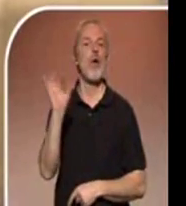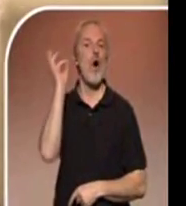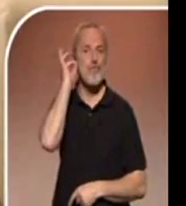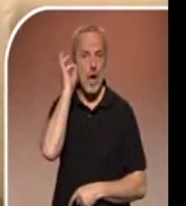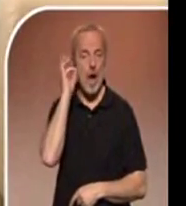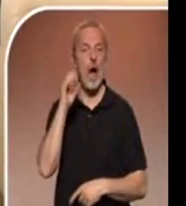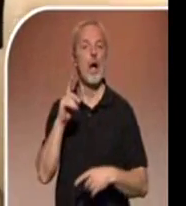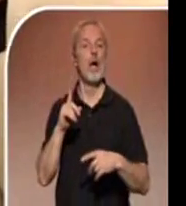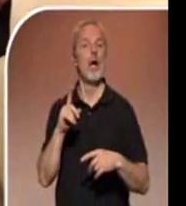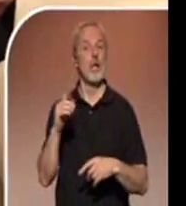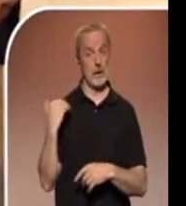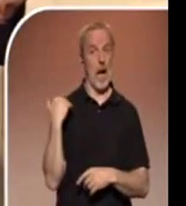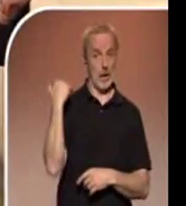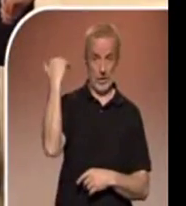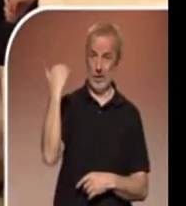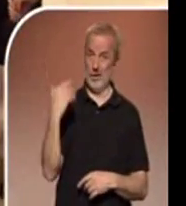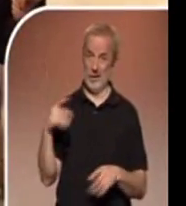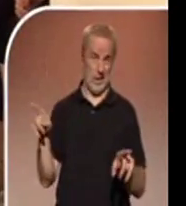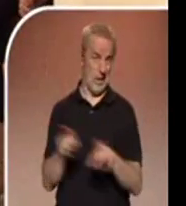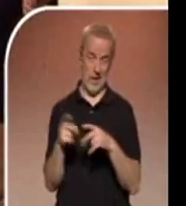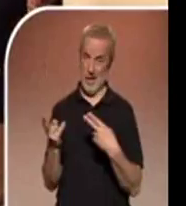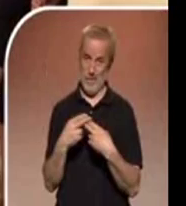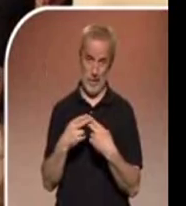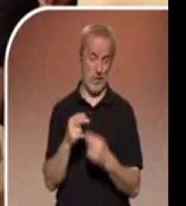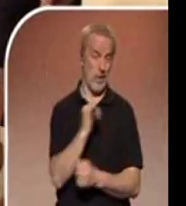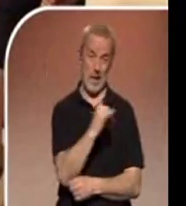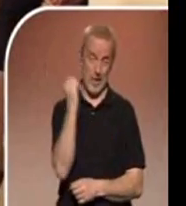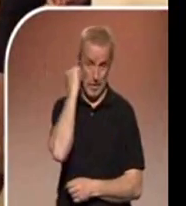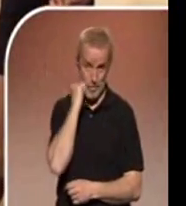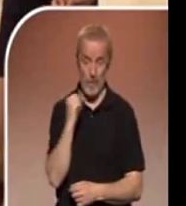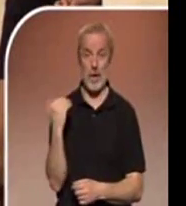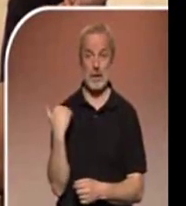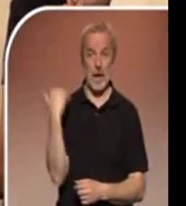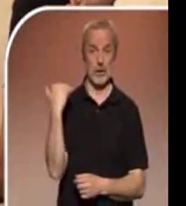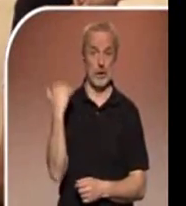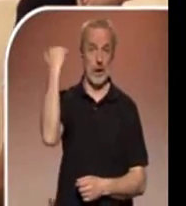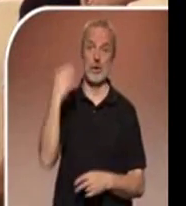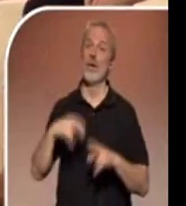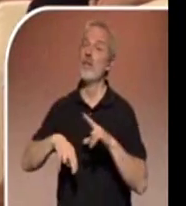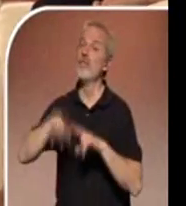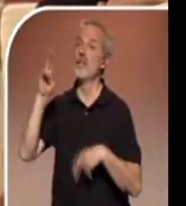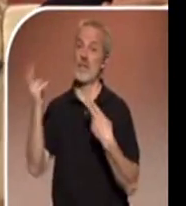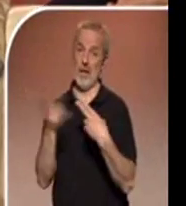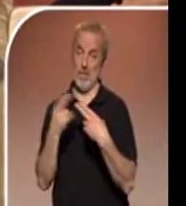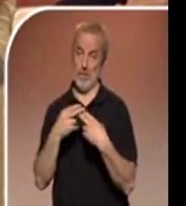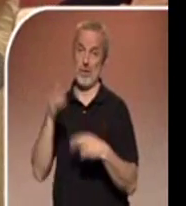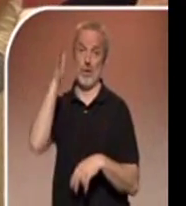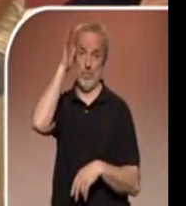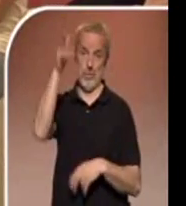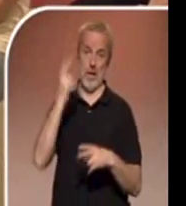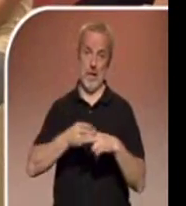mezi rizikové faktory, takže tak, jak stárneme, tak každou dekádou věku máme větší riziko trombózy,